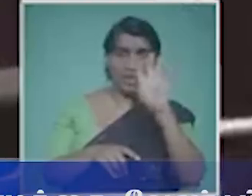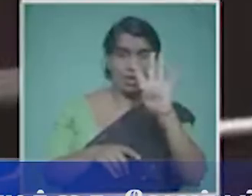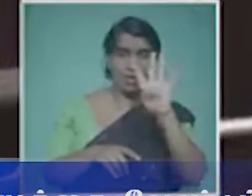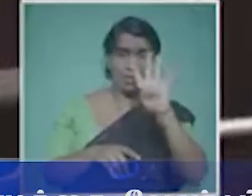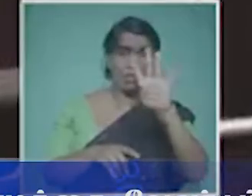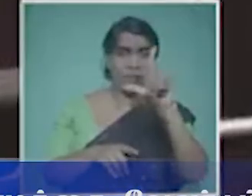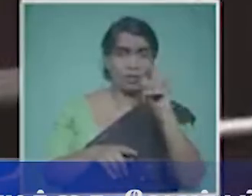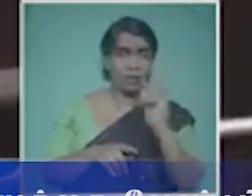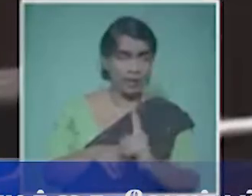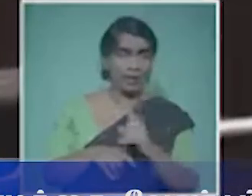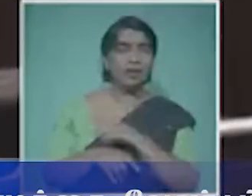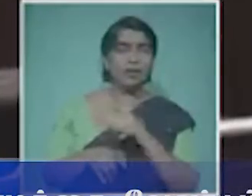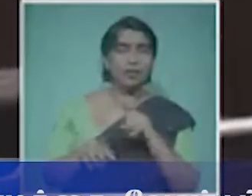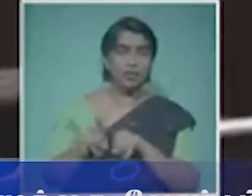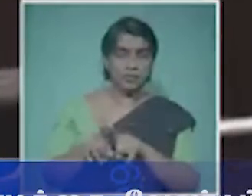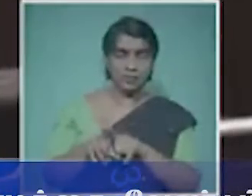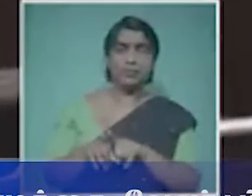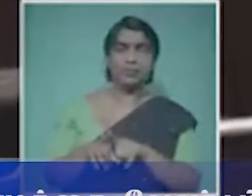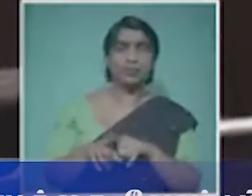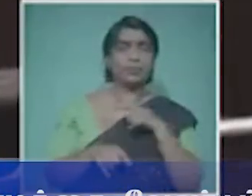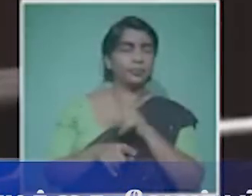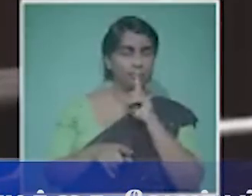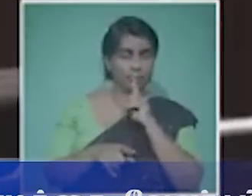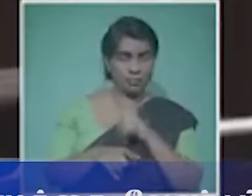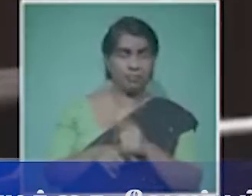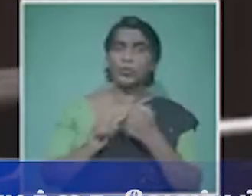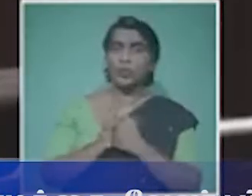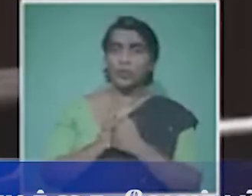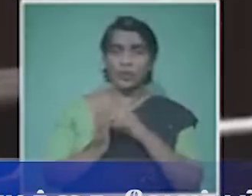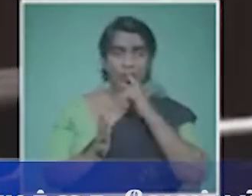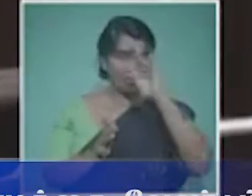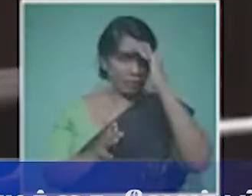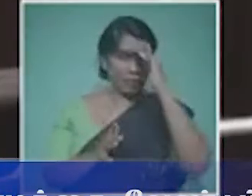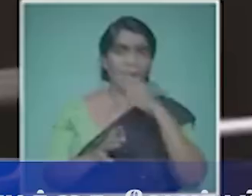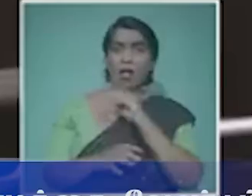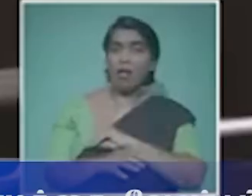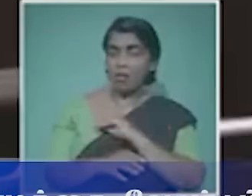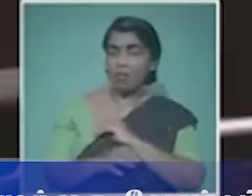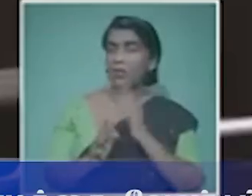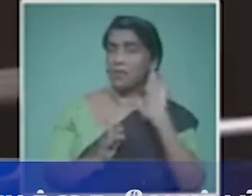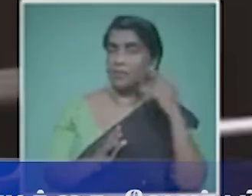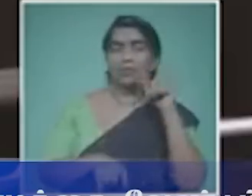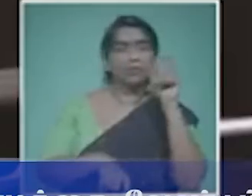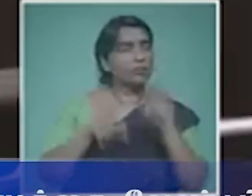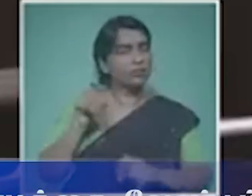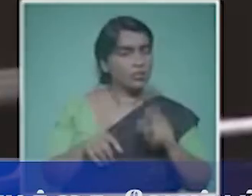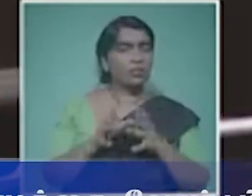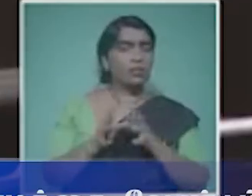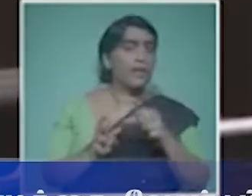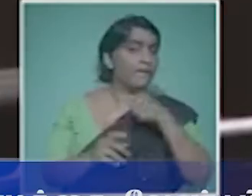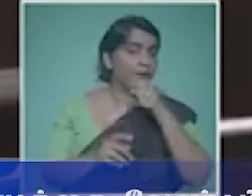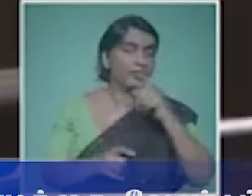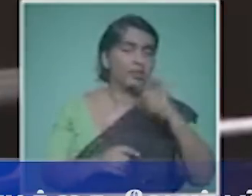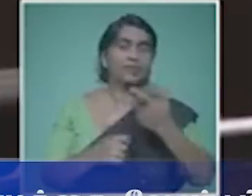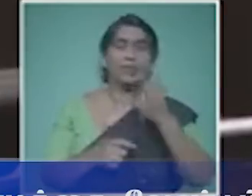விடுத்துள்ளார். சர்வதேசத்தையும் தமிழ் தலைமைகளையும் ஏமாற்றும் பொய்யான வாக்குறுதிகளை ஏற்க முடியாது என்றும், ஃபீனிக்ஸ் பறவை போல் மீண்டும் மீண்டும் அவரது அரசியல்